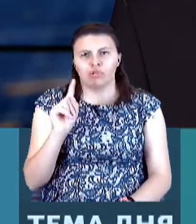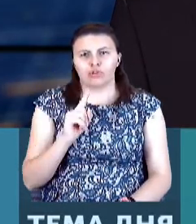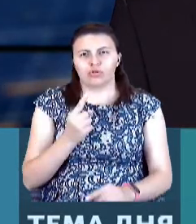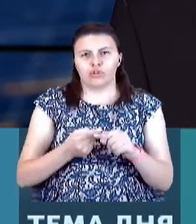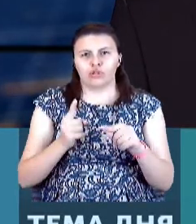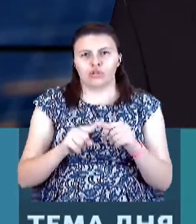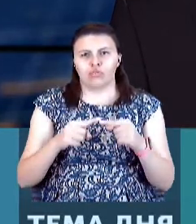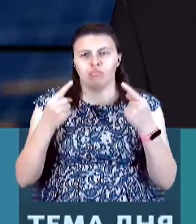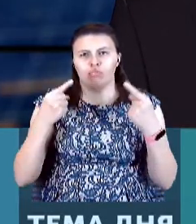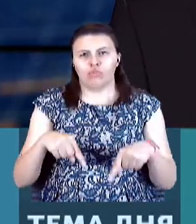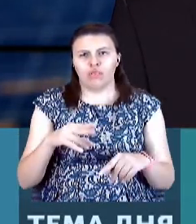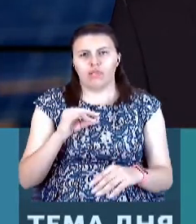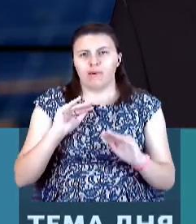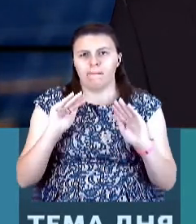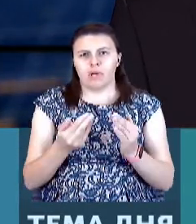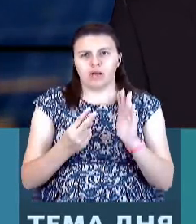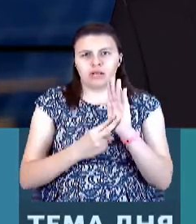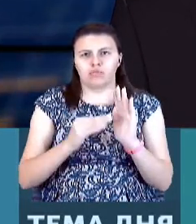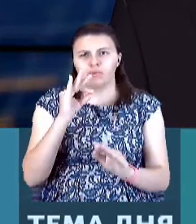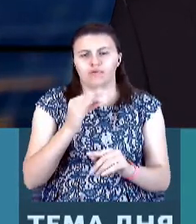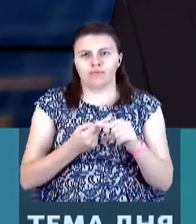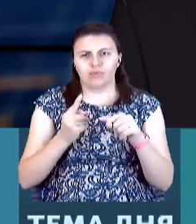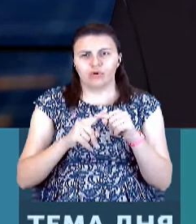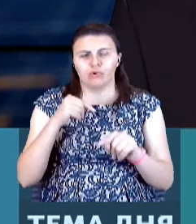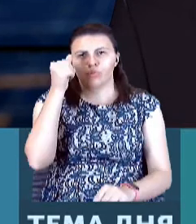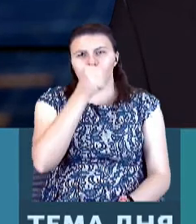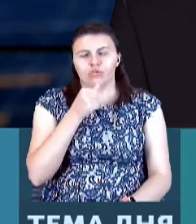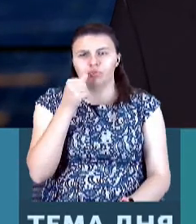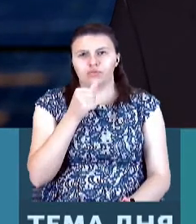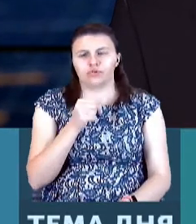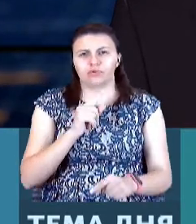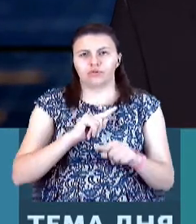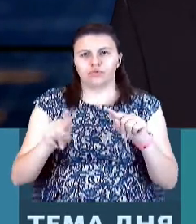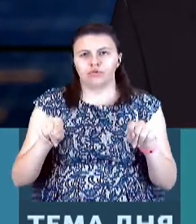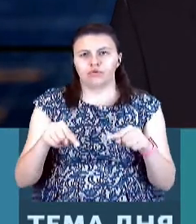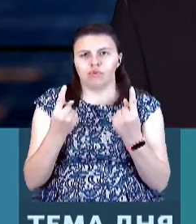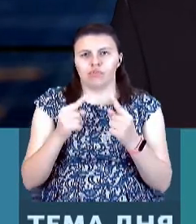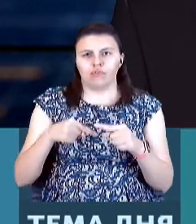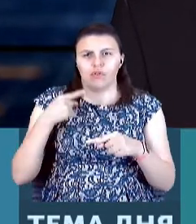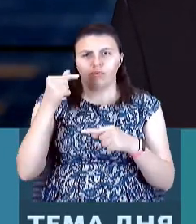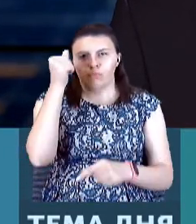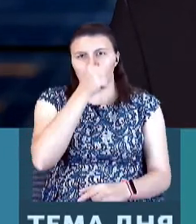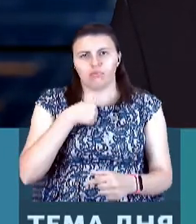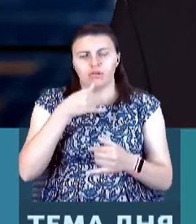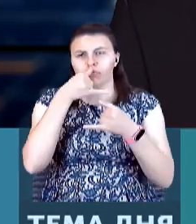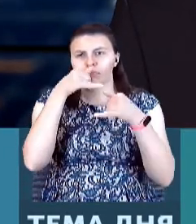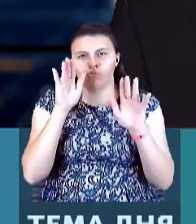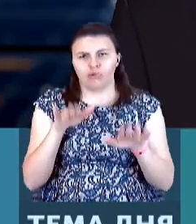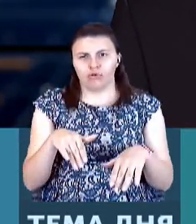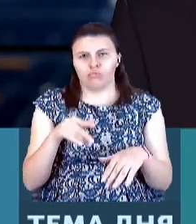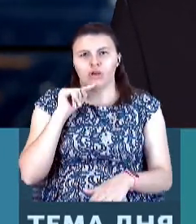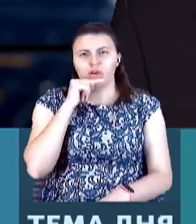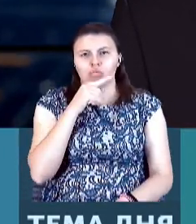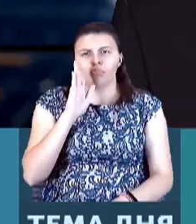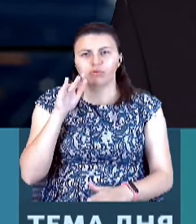не менше 7% в цьому році. Швидко відновитися в наступному році ми не зможемо, тому економіка, скоріш за все, продовжує